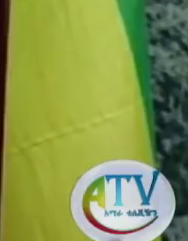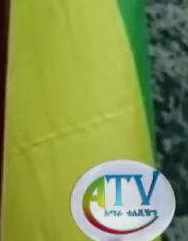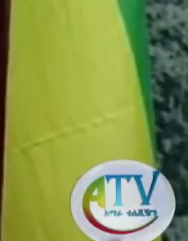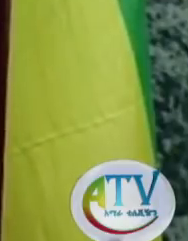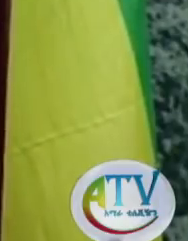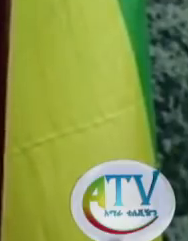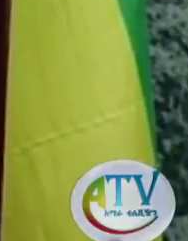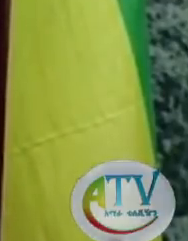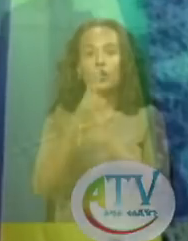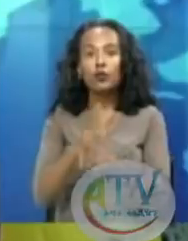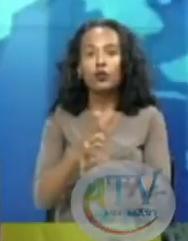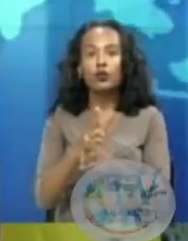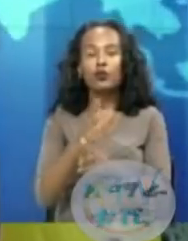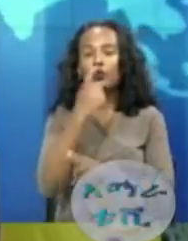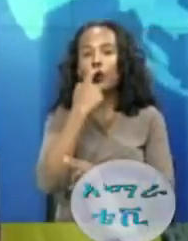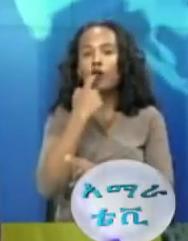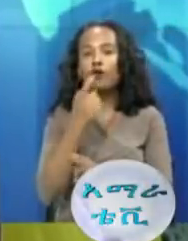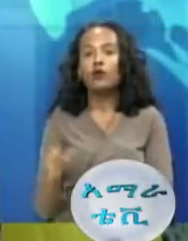የተከበሩ አፈ ጉባኤ